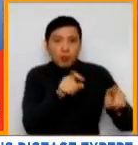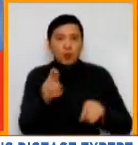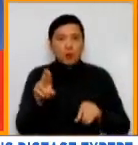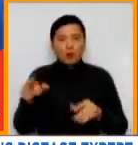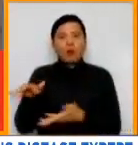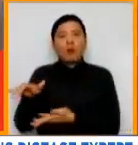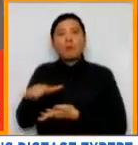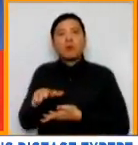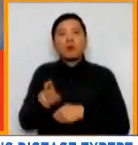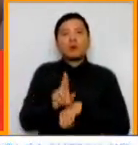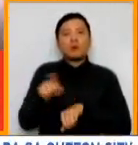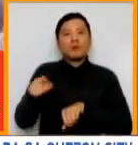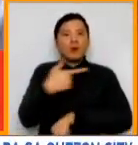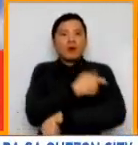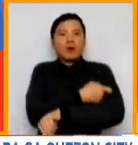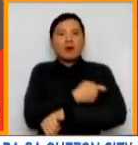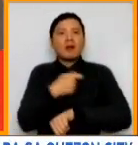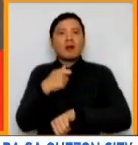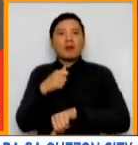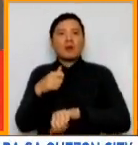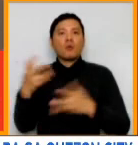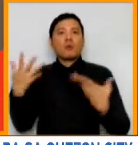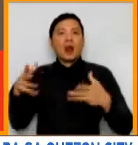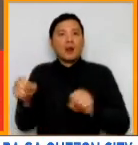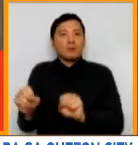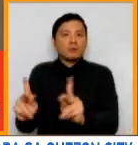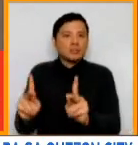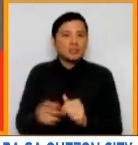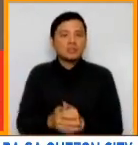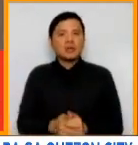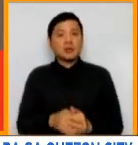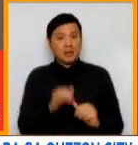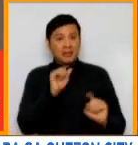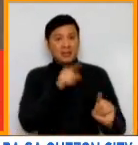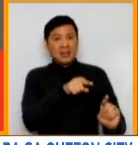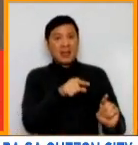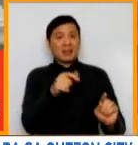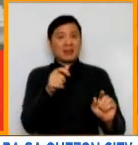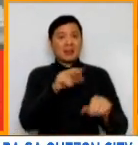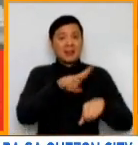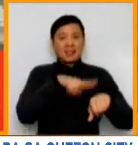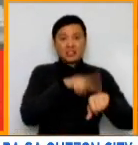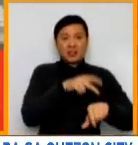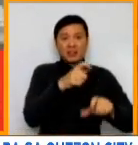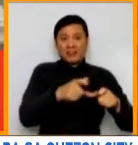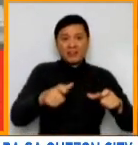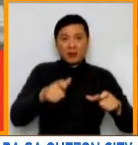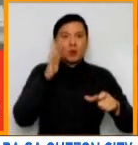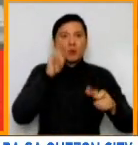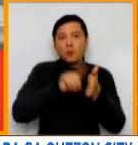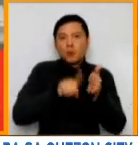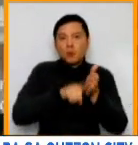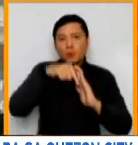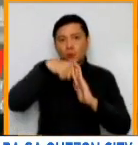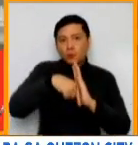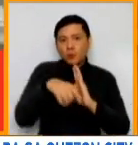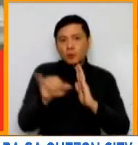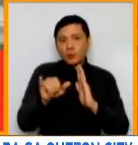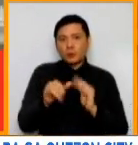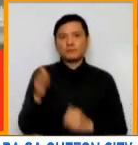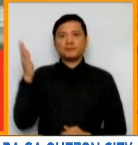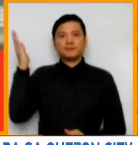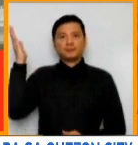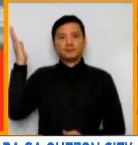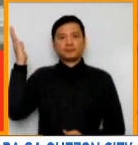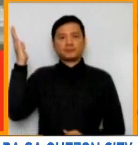Ang National Task Force Against COVID-19 aalamin din ang punot dulo nito. Unang-una po, iimbestigahan natin yan. No, kung yan